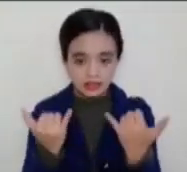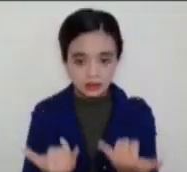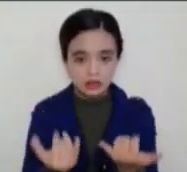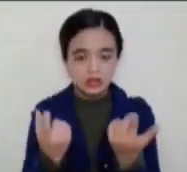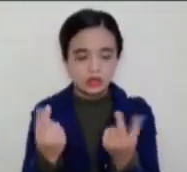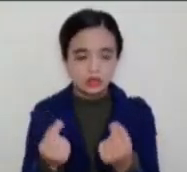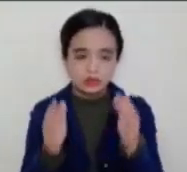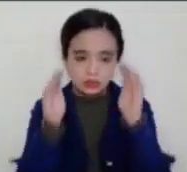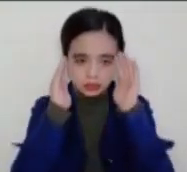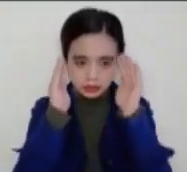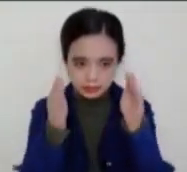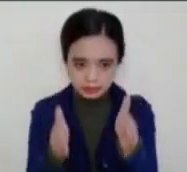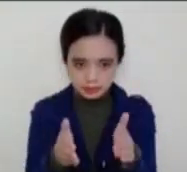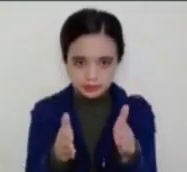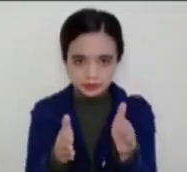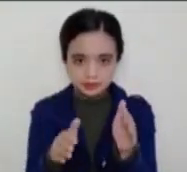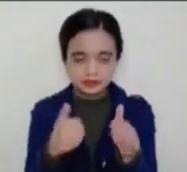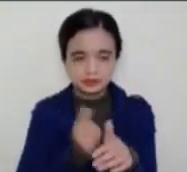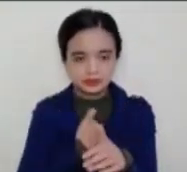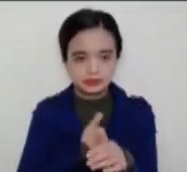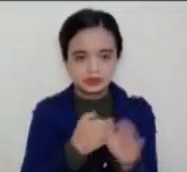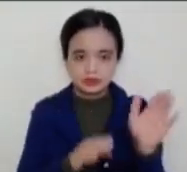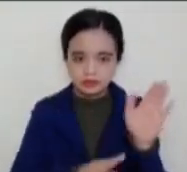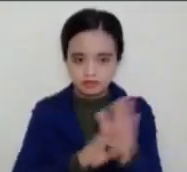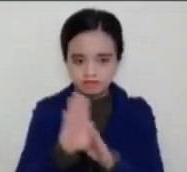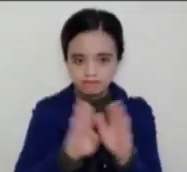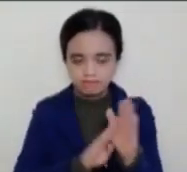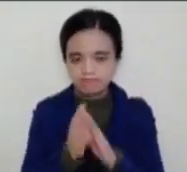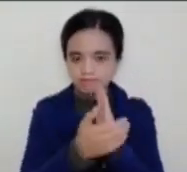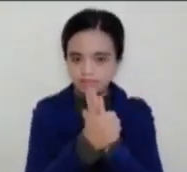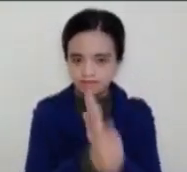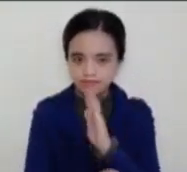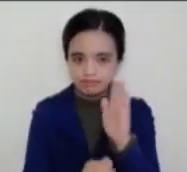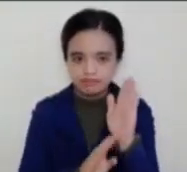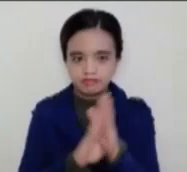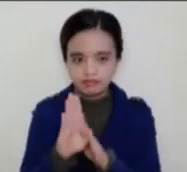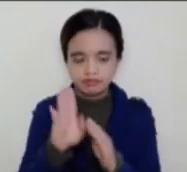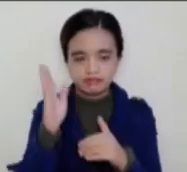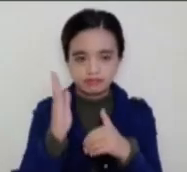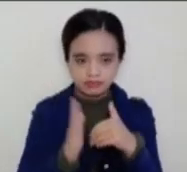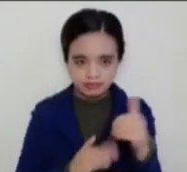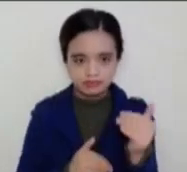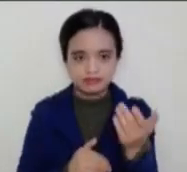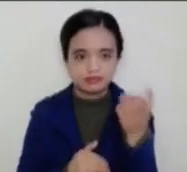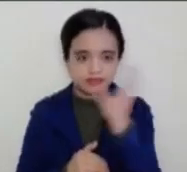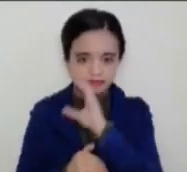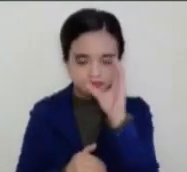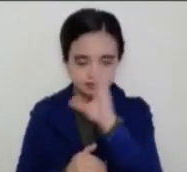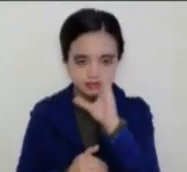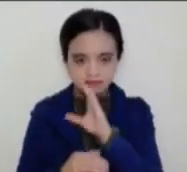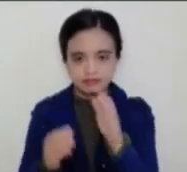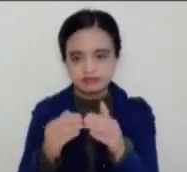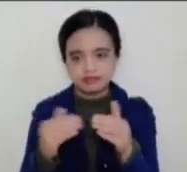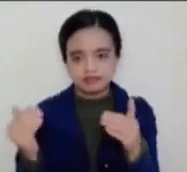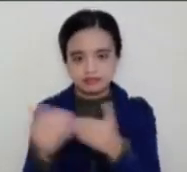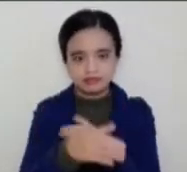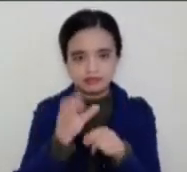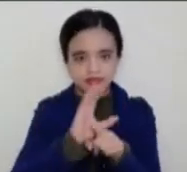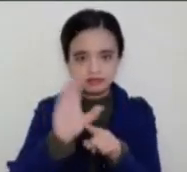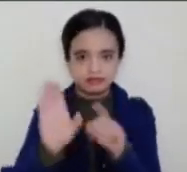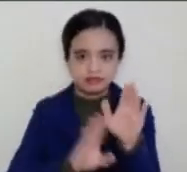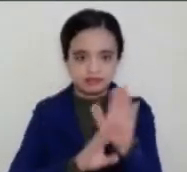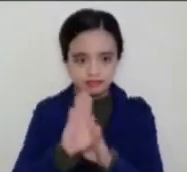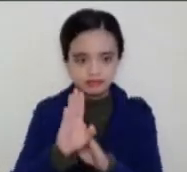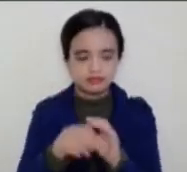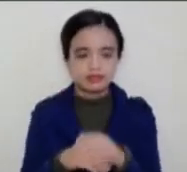mag-focus on self-improvement at skill development kesa sa paghahanap ng immediate career advancement o payapang pag-isip.